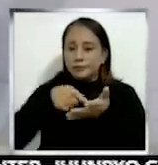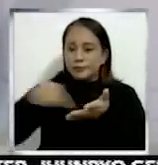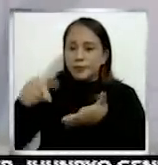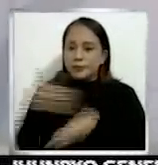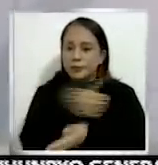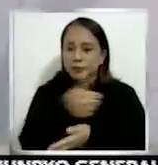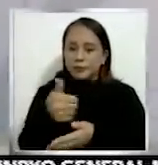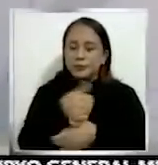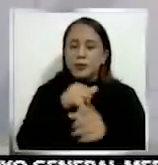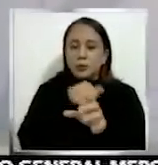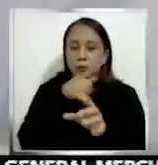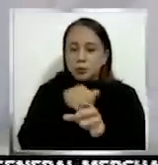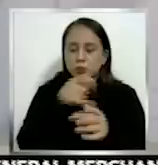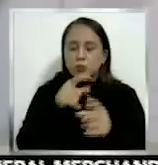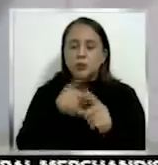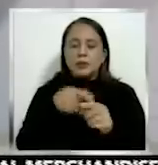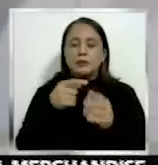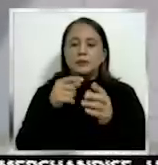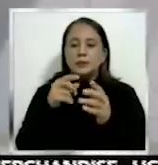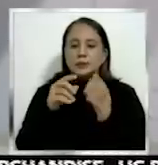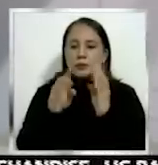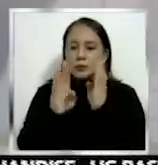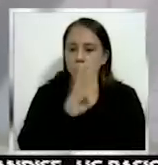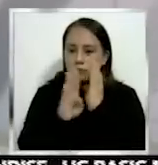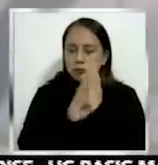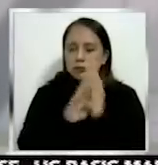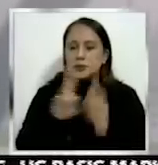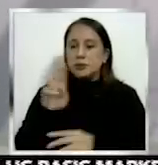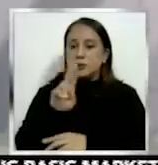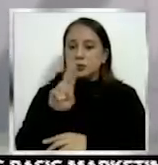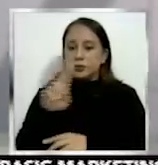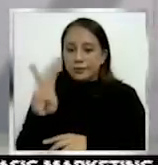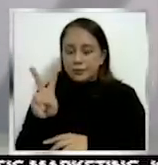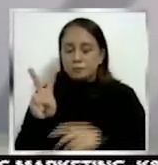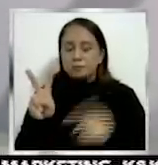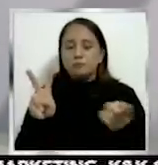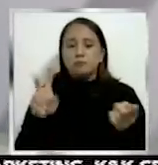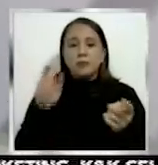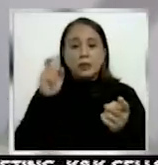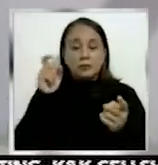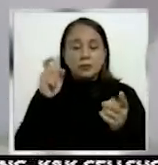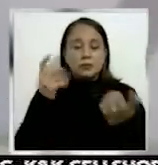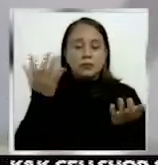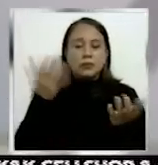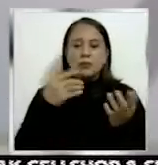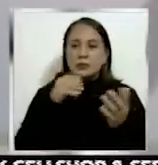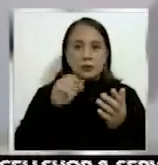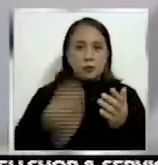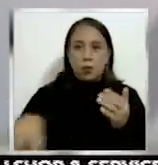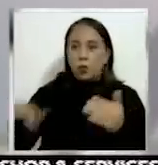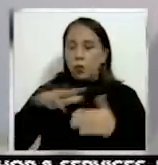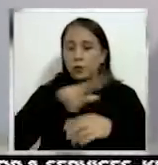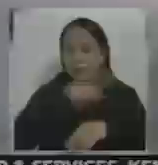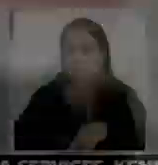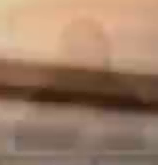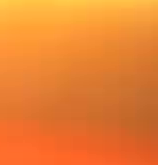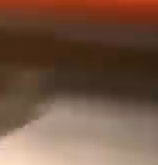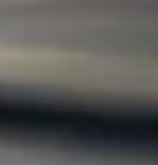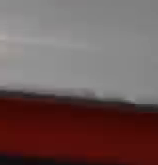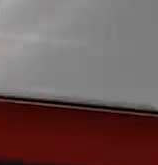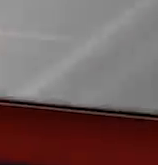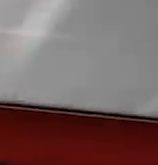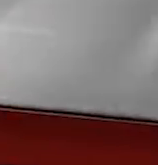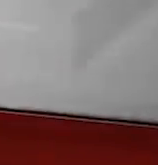at sa UV Express. Pero hindi agad yan ipatutupad sa buong bansa. Kung saan muna, alamin natin sa pagtutok ni Joseph